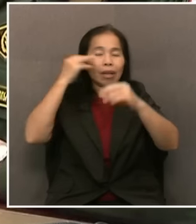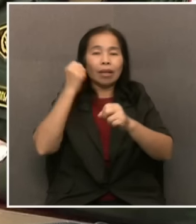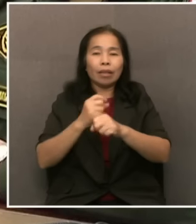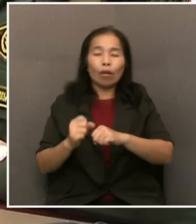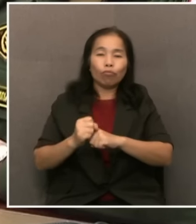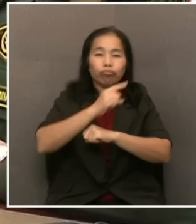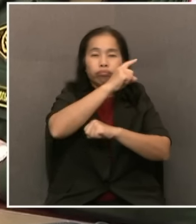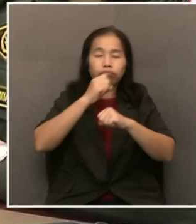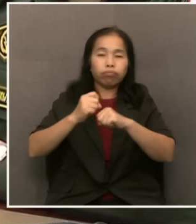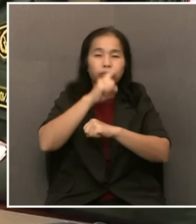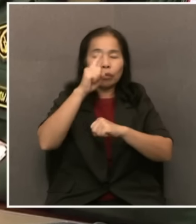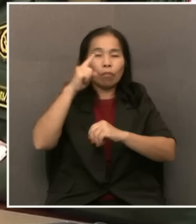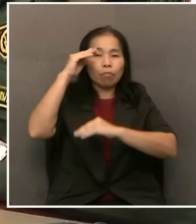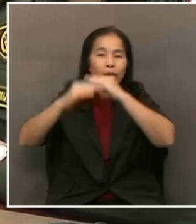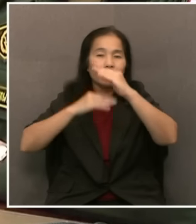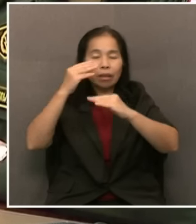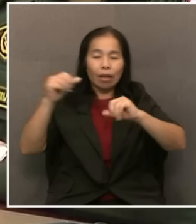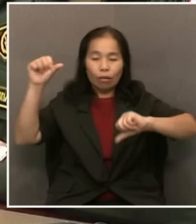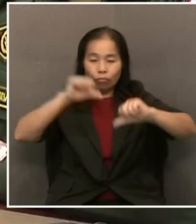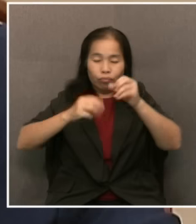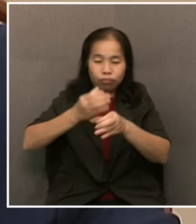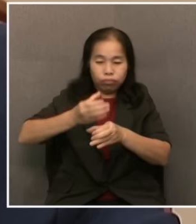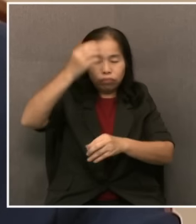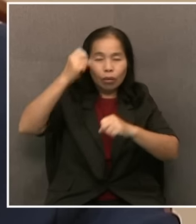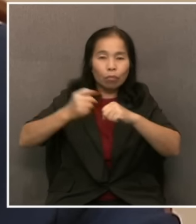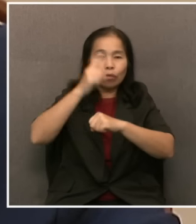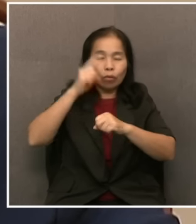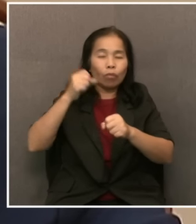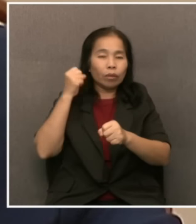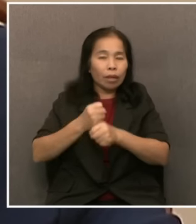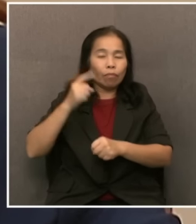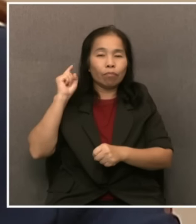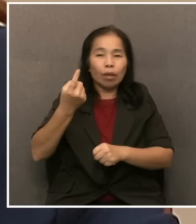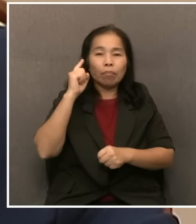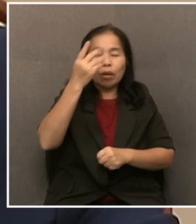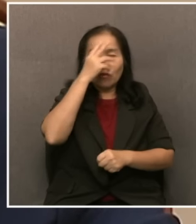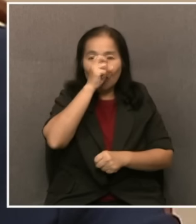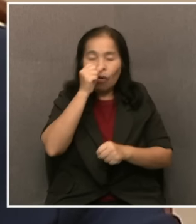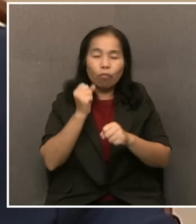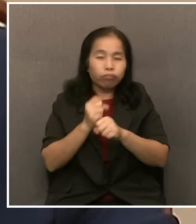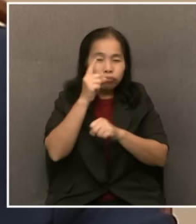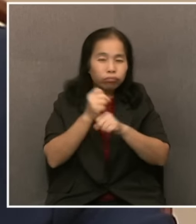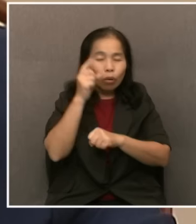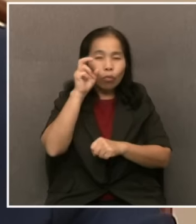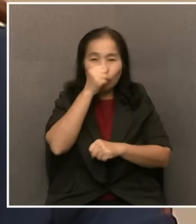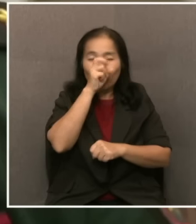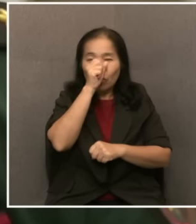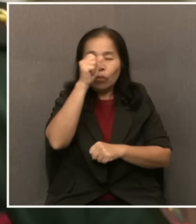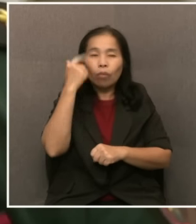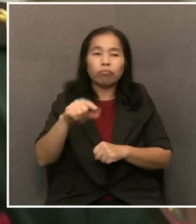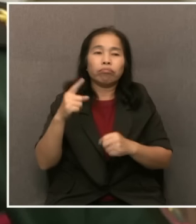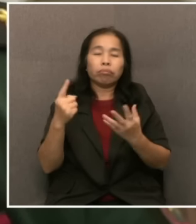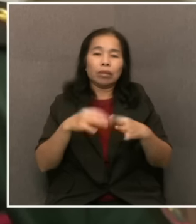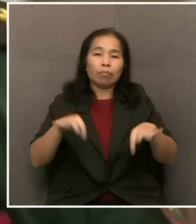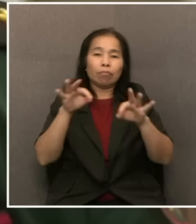สียงหรือขีปนาวุธนำวิถีรุ่นล่าสุดโอเรชนิกต่อไปโดยการทดสอบก็จะขึ้นอยู่กับรูปแบบของภัยคุกคาม